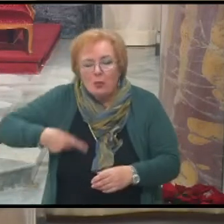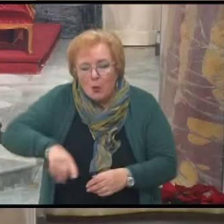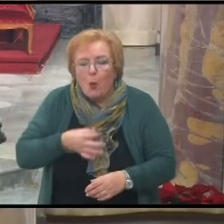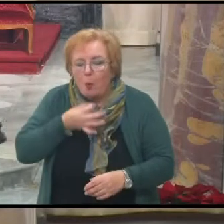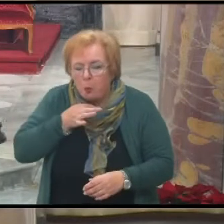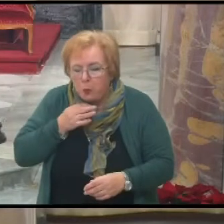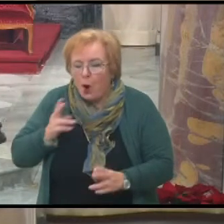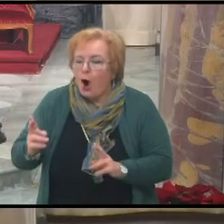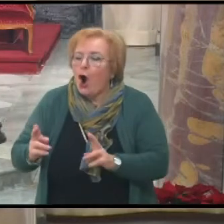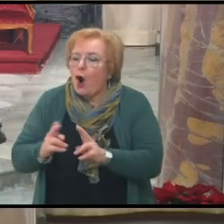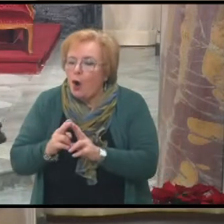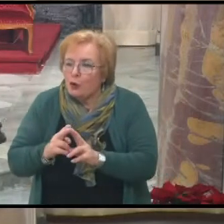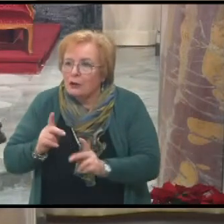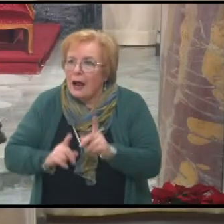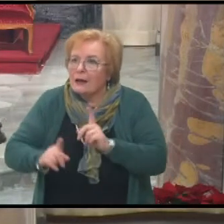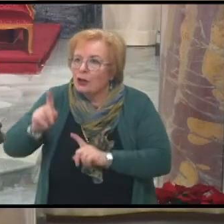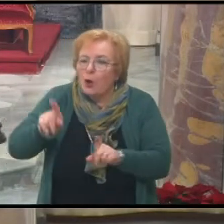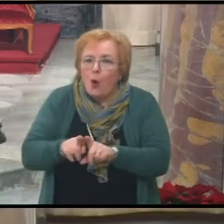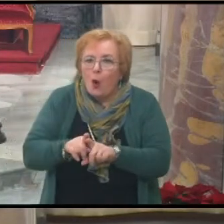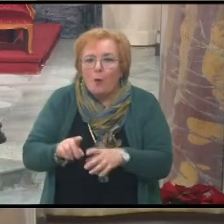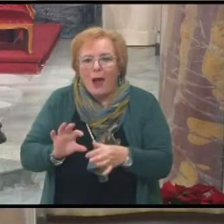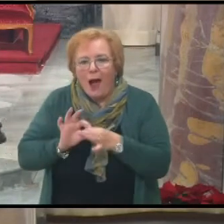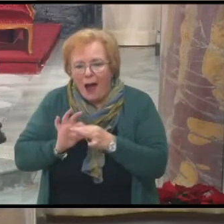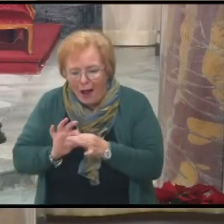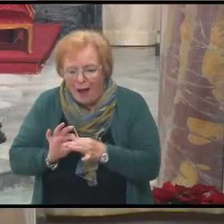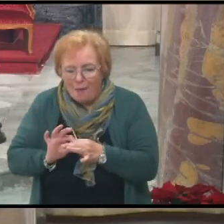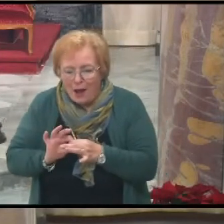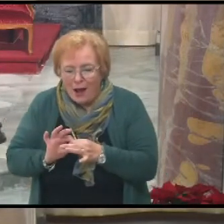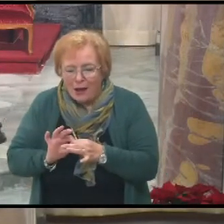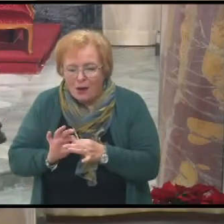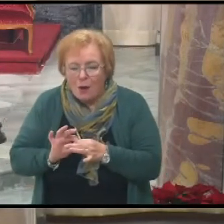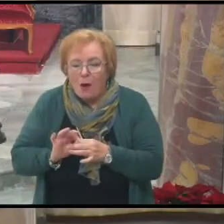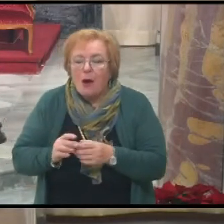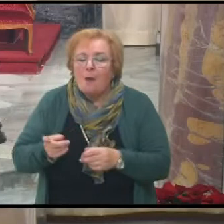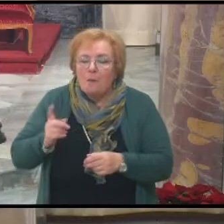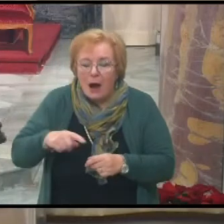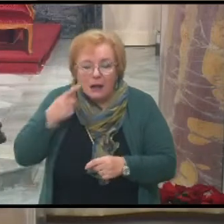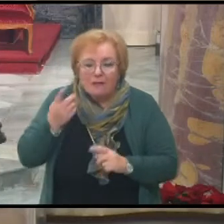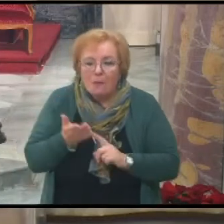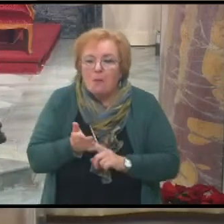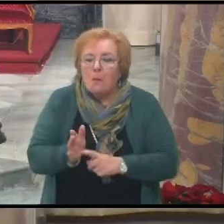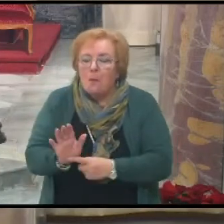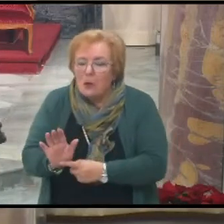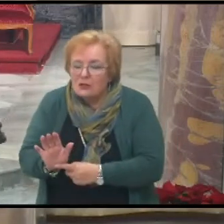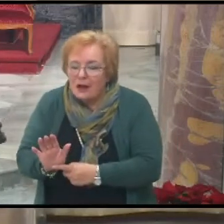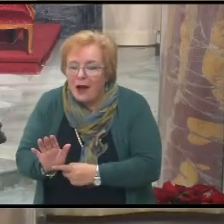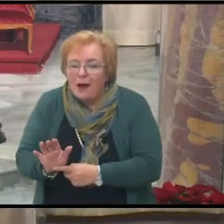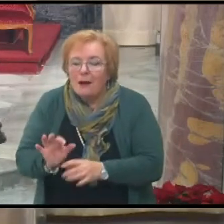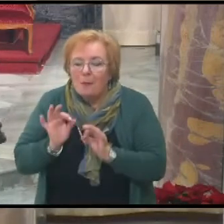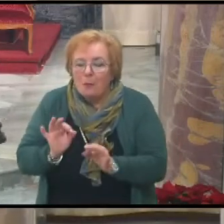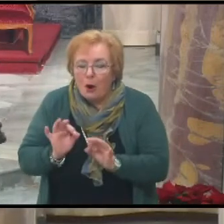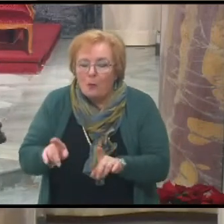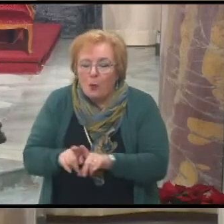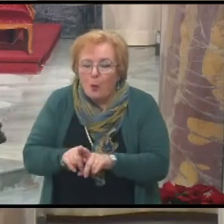non solo fosse conosciuto come amico ma che mostrasse le sue caratteristiche di padre e di